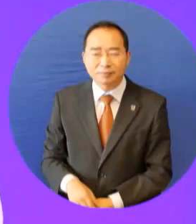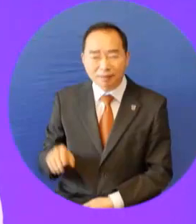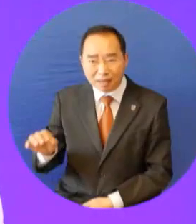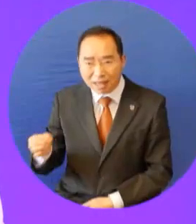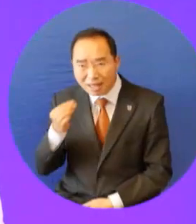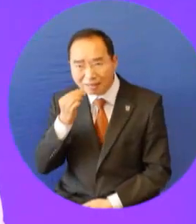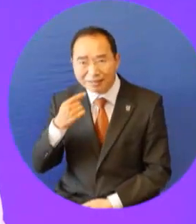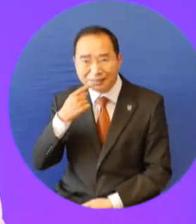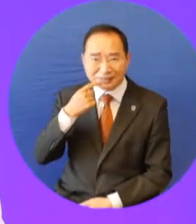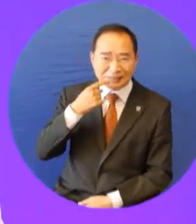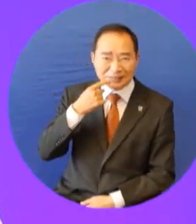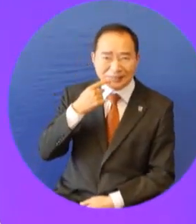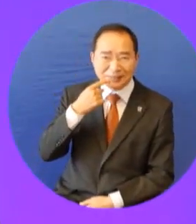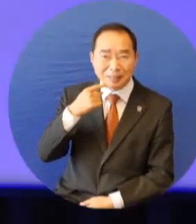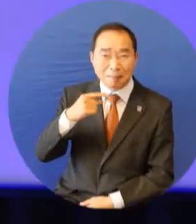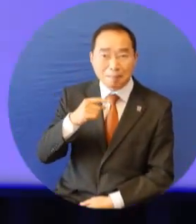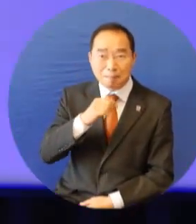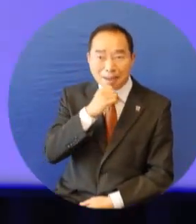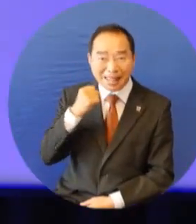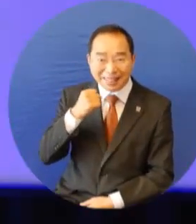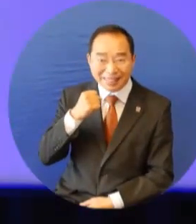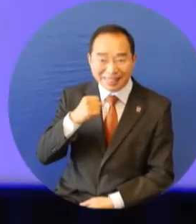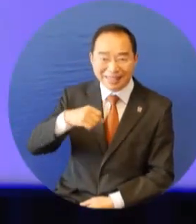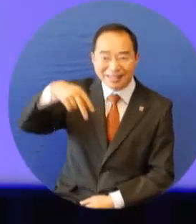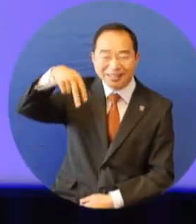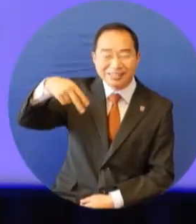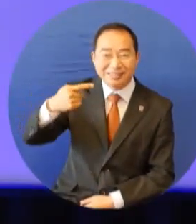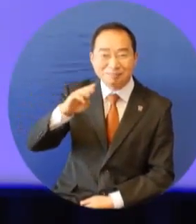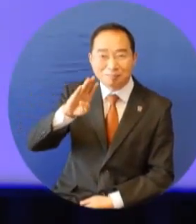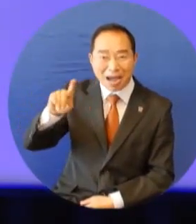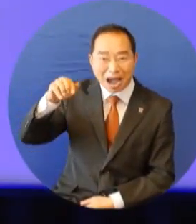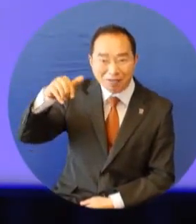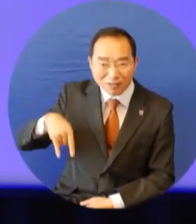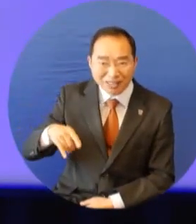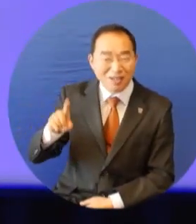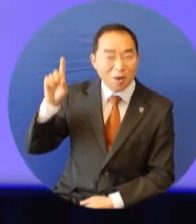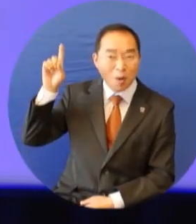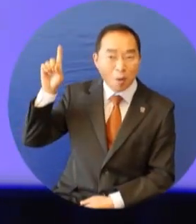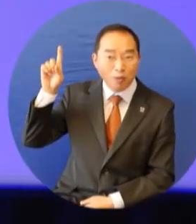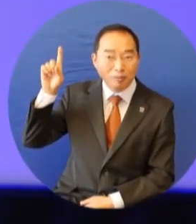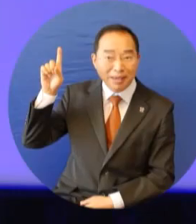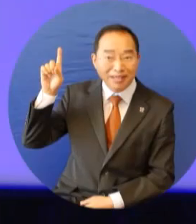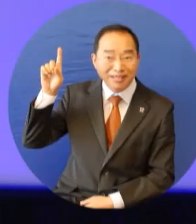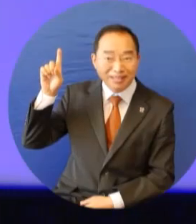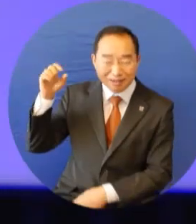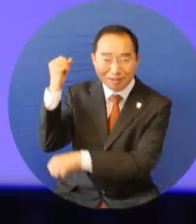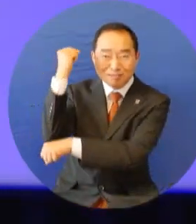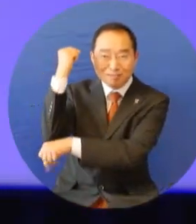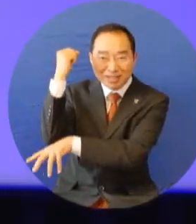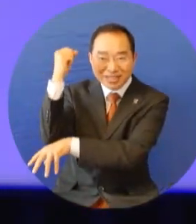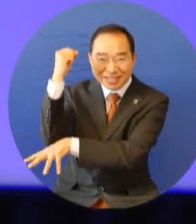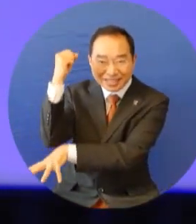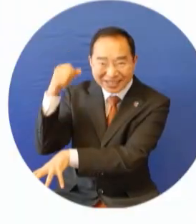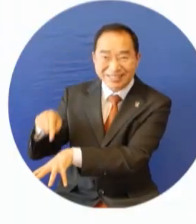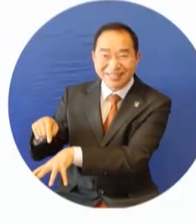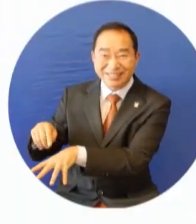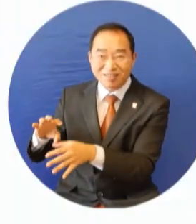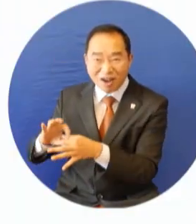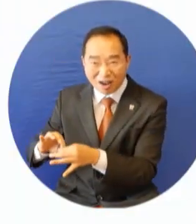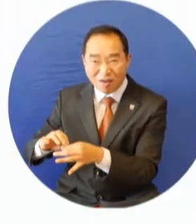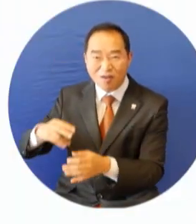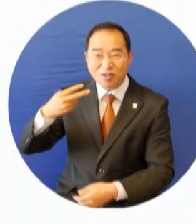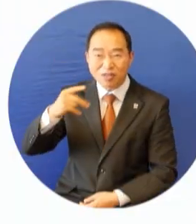첫째, 쓴맛이 나는 것들은 쓴바기 뿌리, 고들빼기 뭐 이런 것들은 이 뿌리 식품, 그 다음에